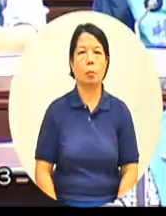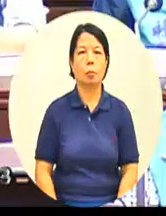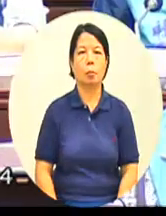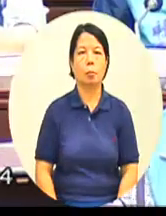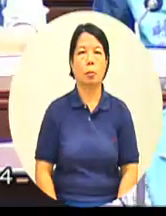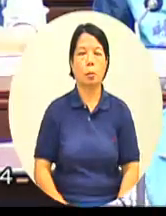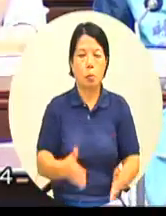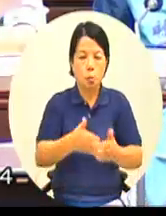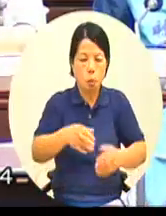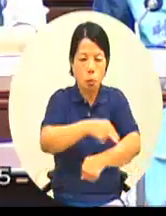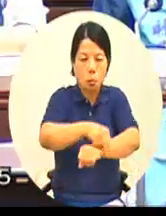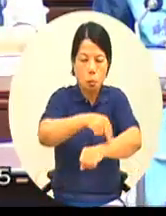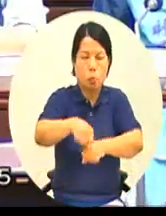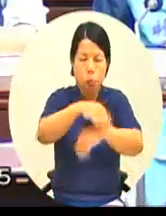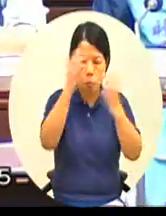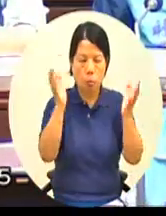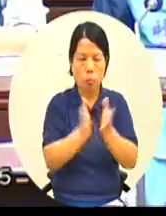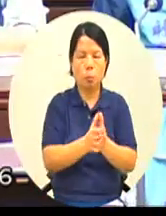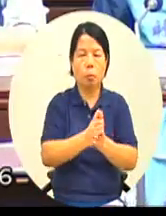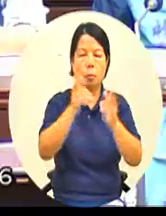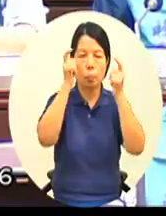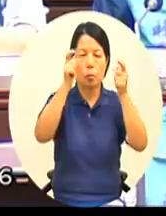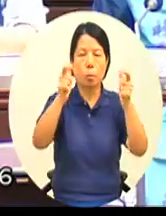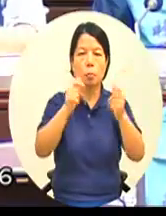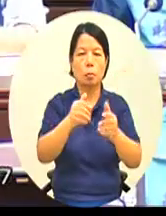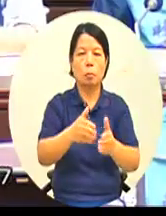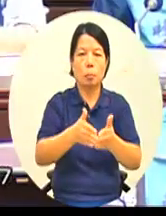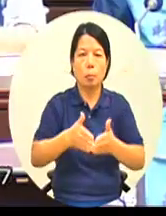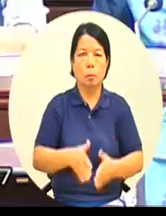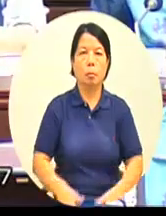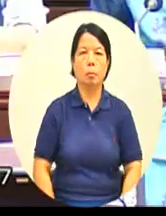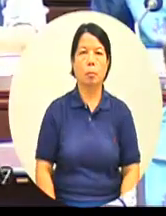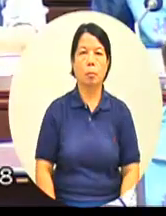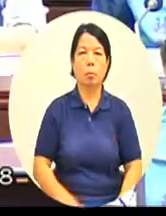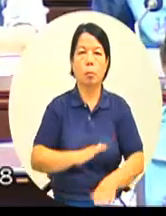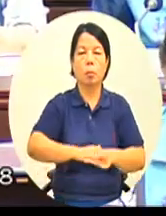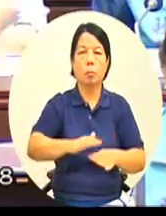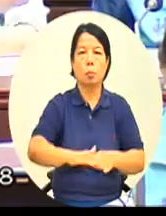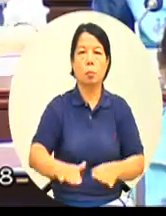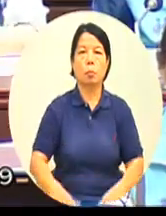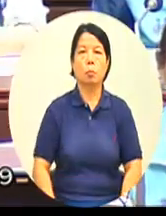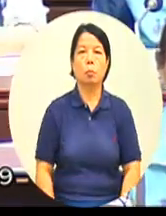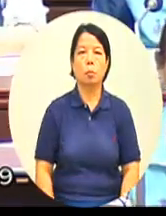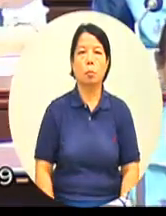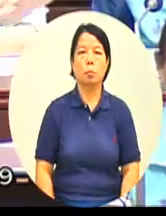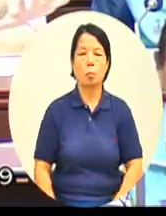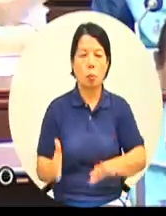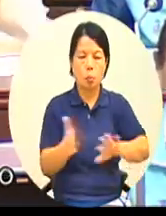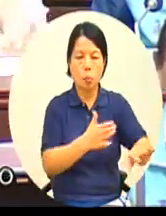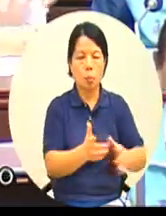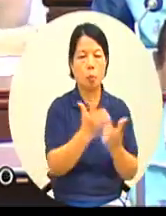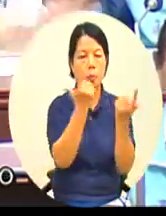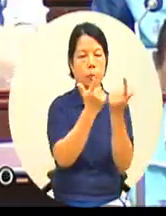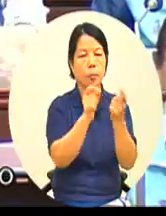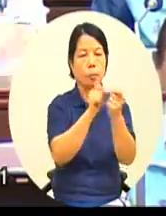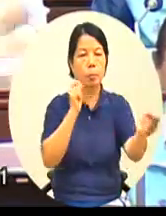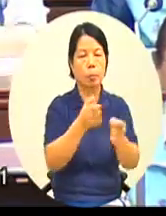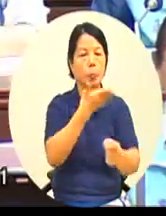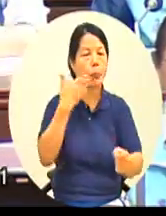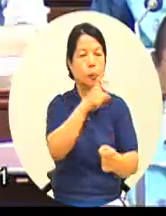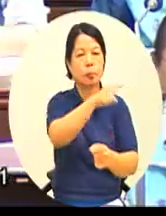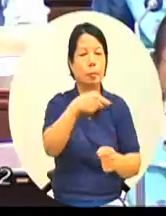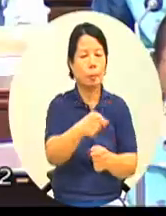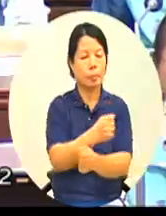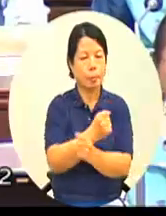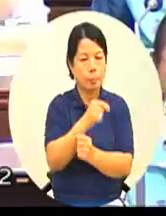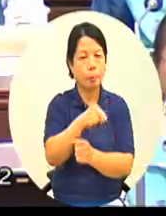们需要规划是整个高雄的需求，所以我们现在会以。除了原本的北长青大家比较关注之外，其